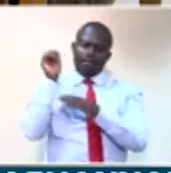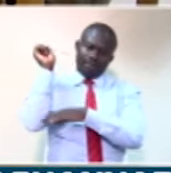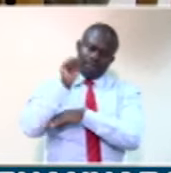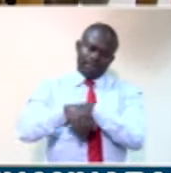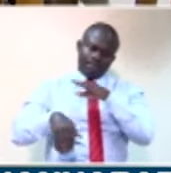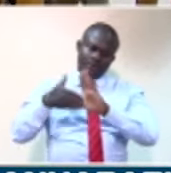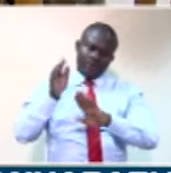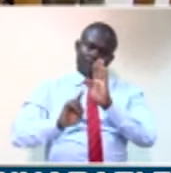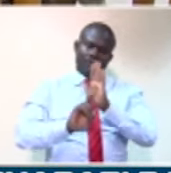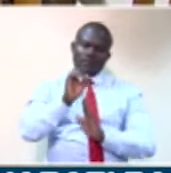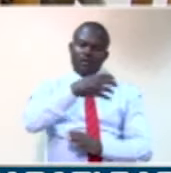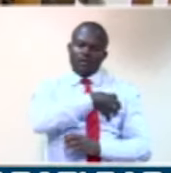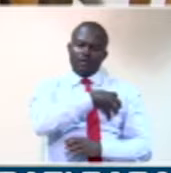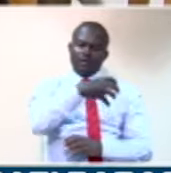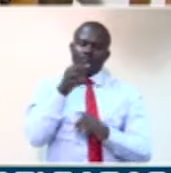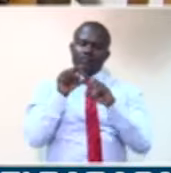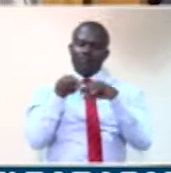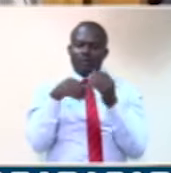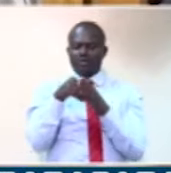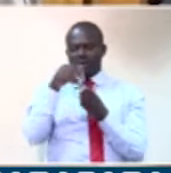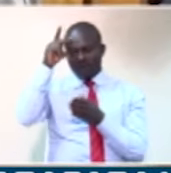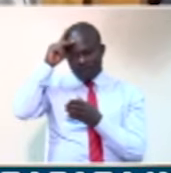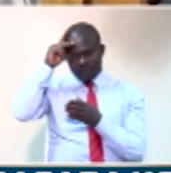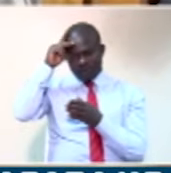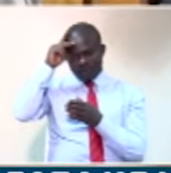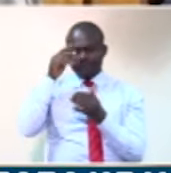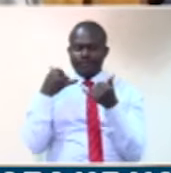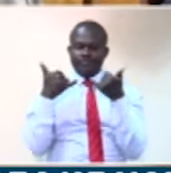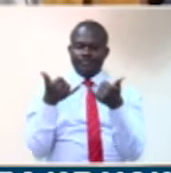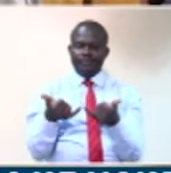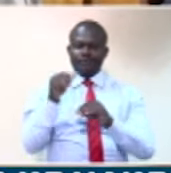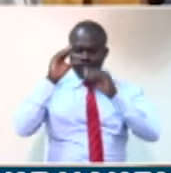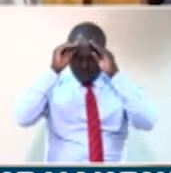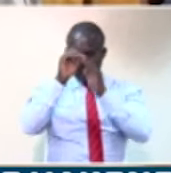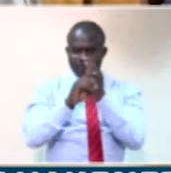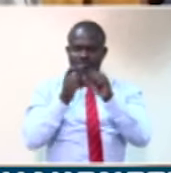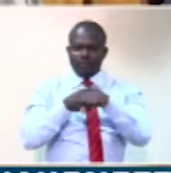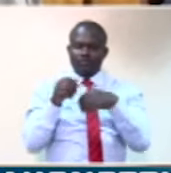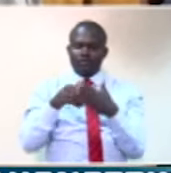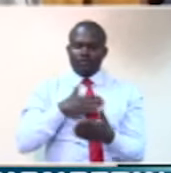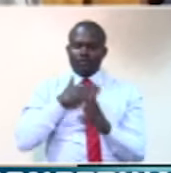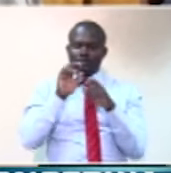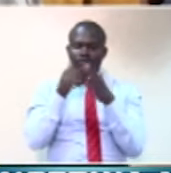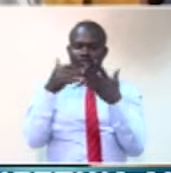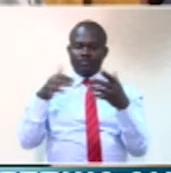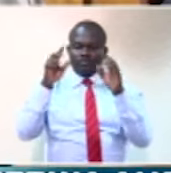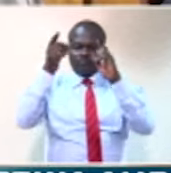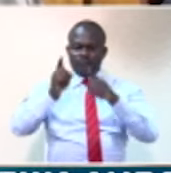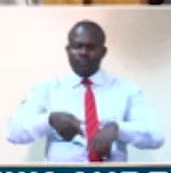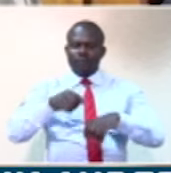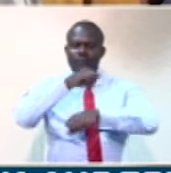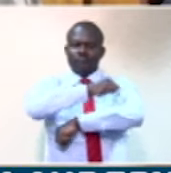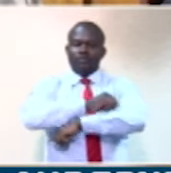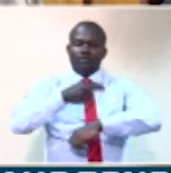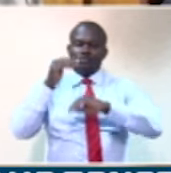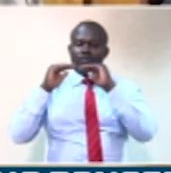kwihutisha iterambere ry'ubukungu bushingiye ku bumenyi. Kuri ubu ngubu abatuye mu karere ka Musanze bishimira ko hamaze kugera ibigo byo ku rwego